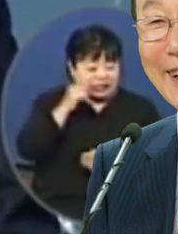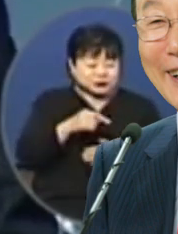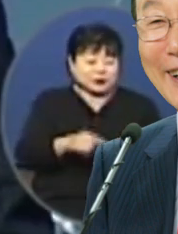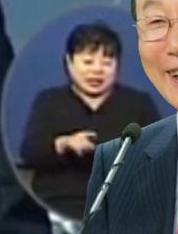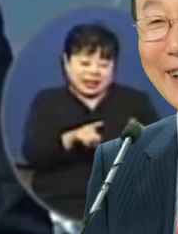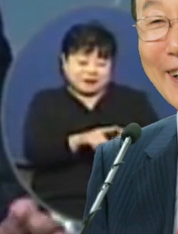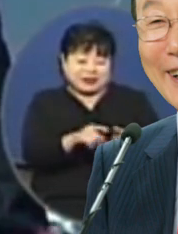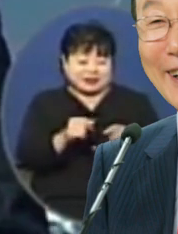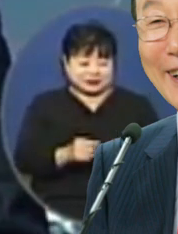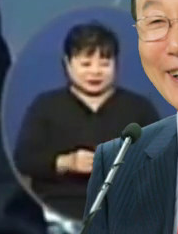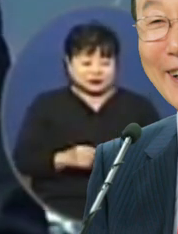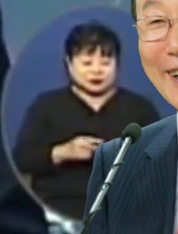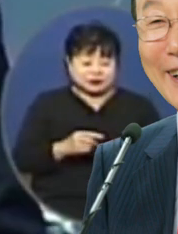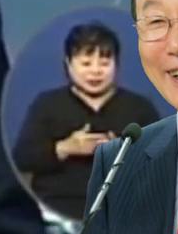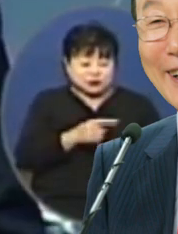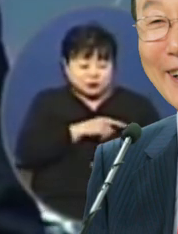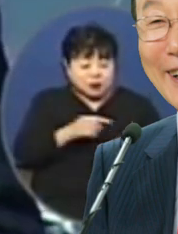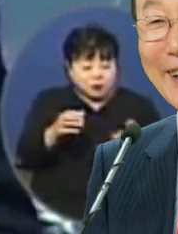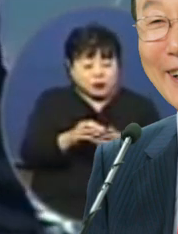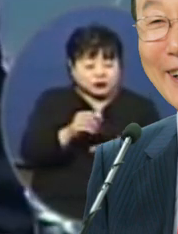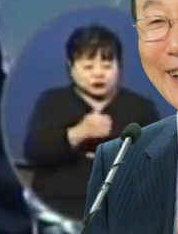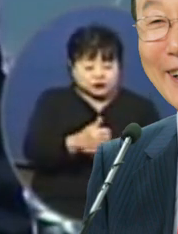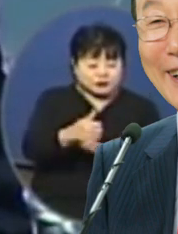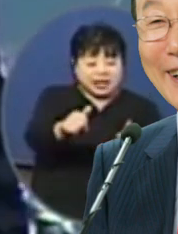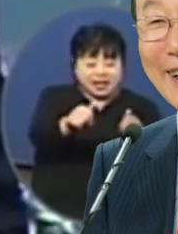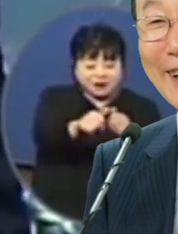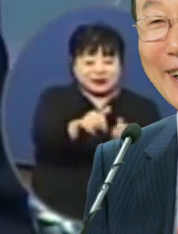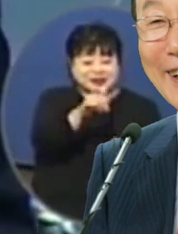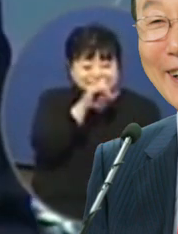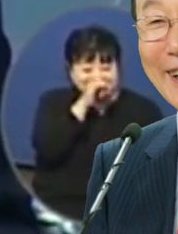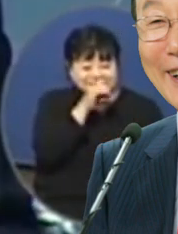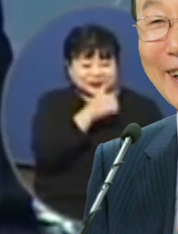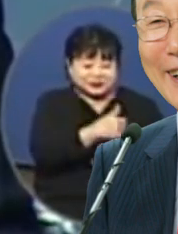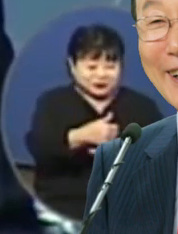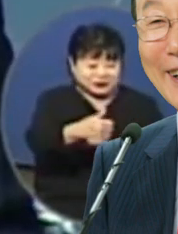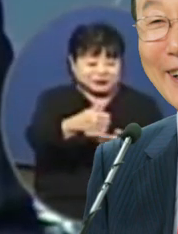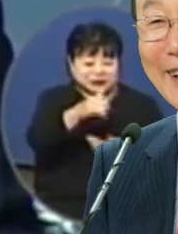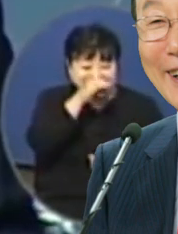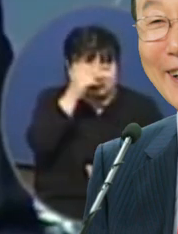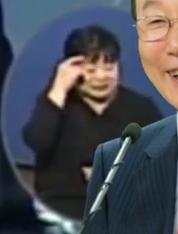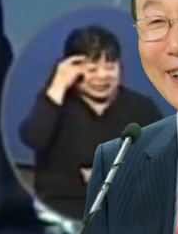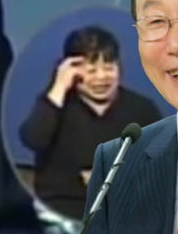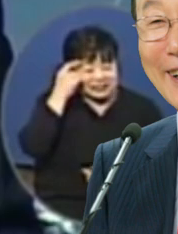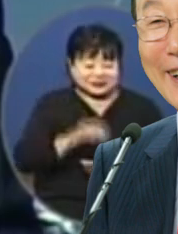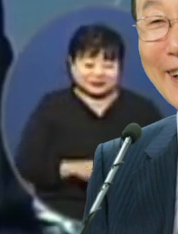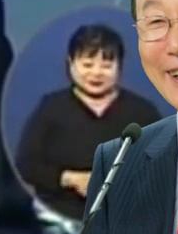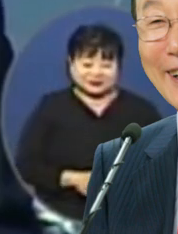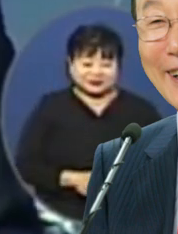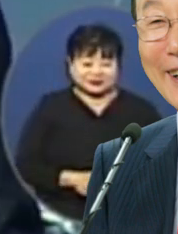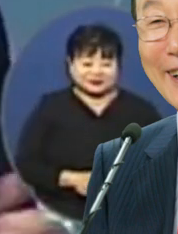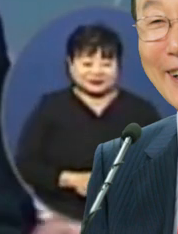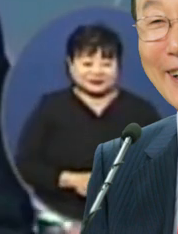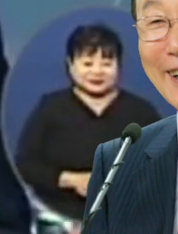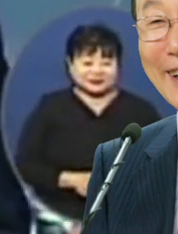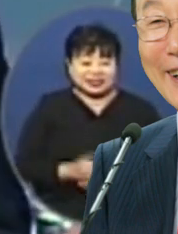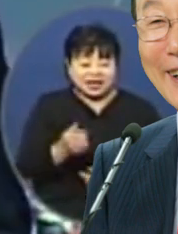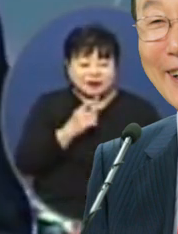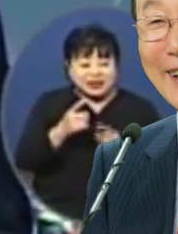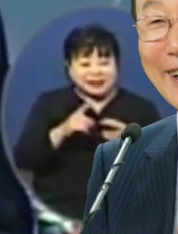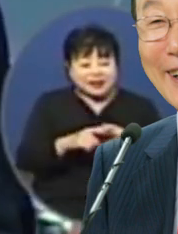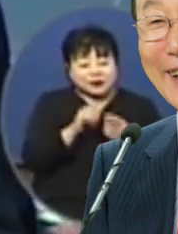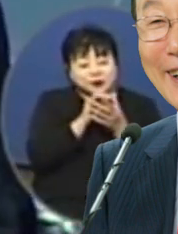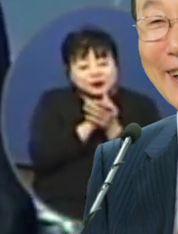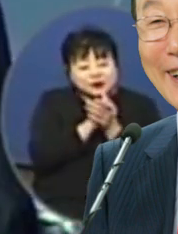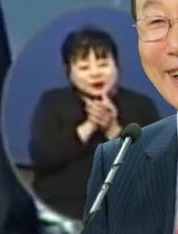같이 계셔요. 너희 두세 사람이 내 이름을 모인 것이든 나도 너희 가운데 있겠노라. 주님이 있는 것을 상상하는 것입니다. 제가 아까도 여기 앉아서